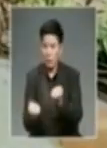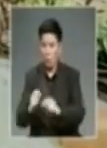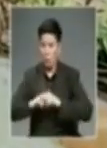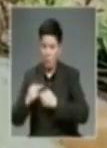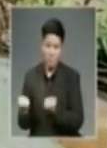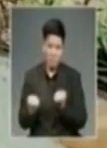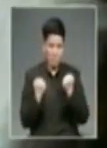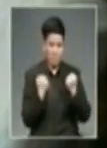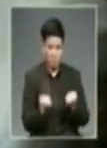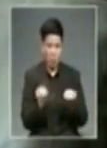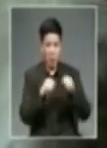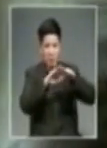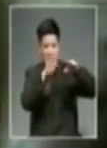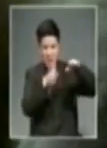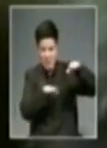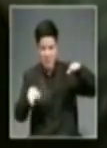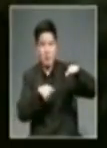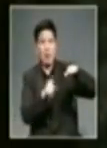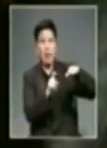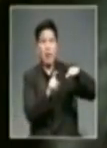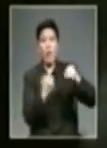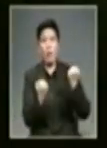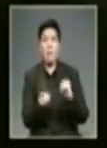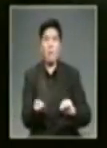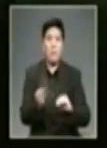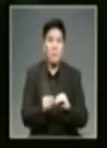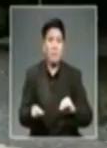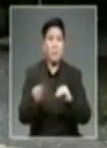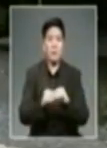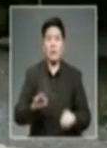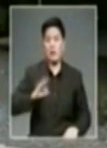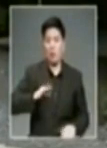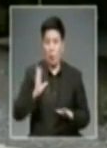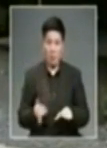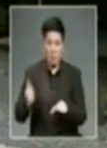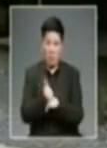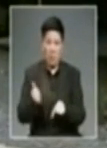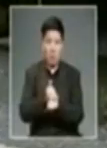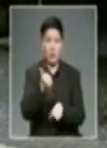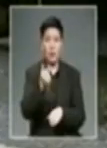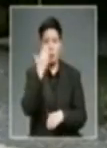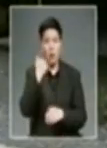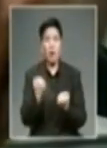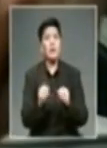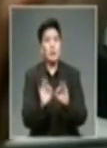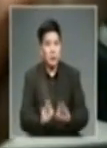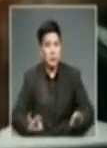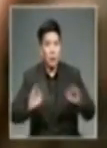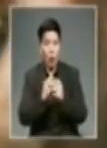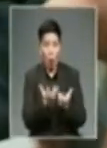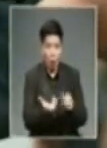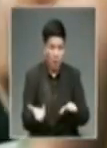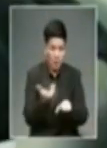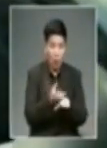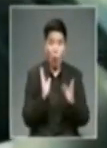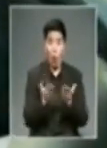คคลเพื่อทดแทนรถกระบะหรือซื้อรถเพิ่มเติมสำหรับรองรับสมาชิกในครอบครัวได้เพราะมีความจำเป็นทั้งสองอย่างก็คือขนส่งคน